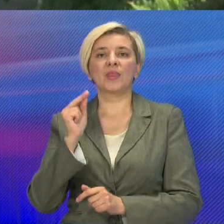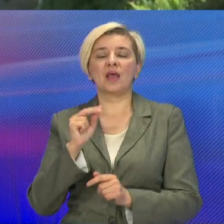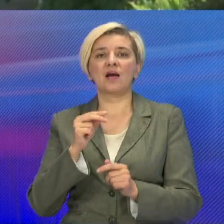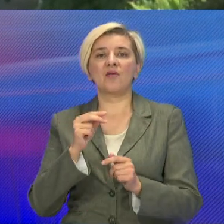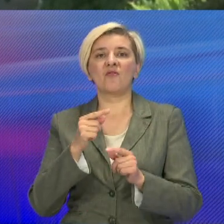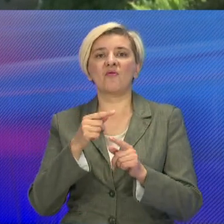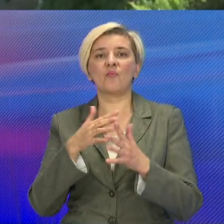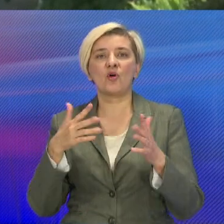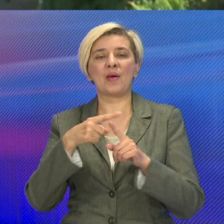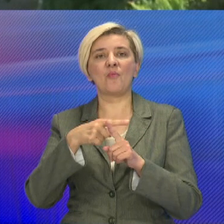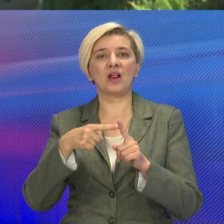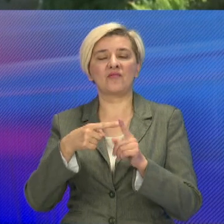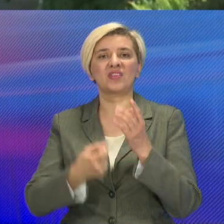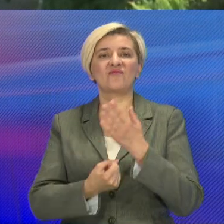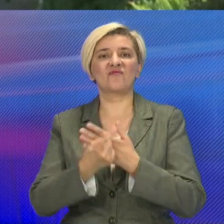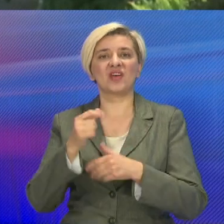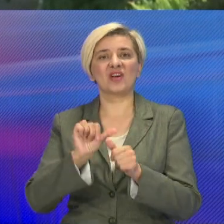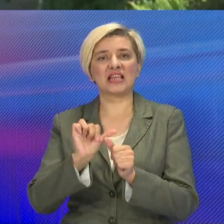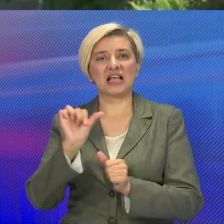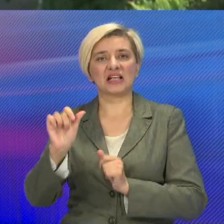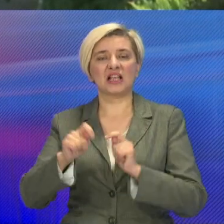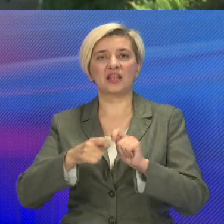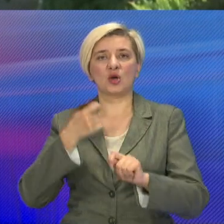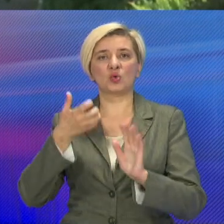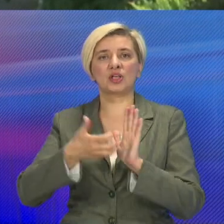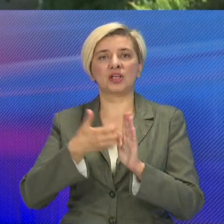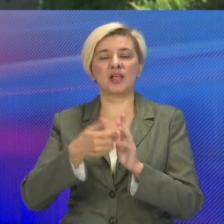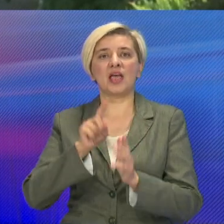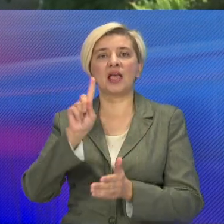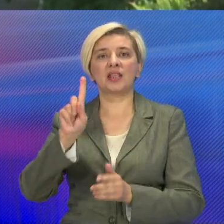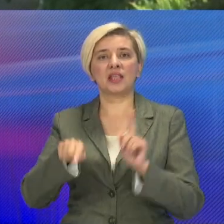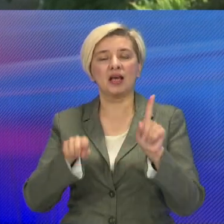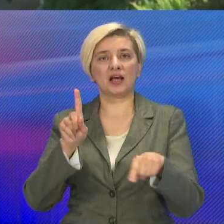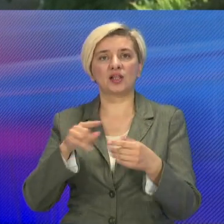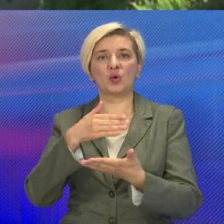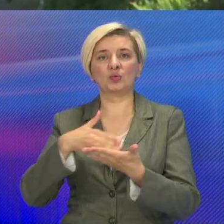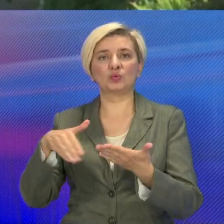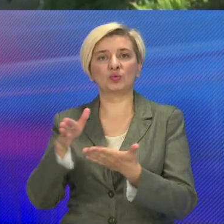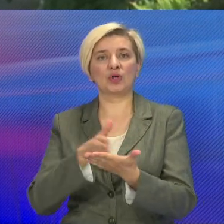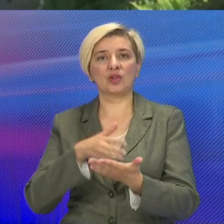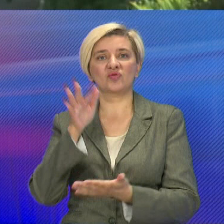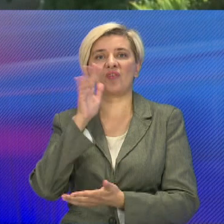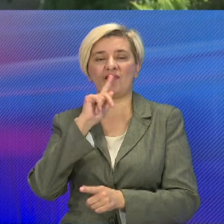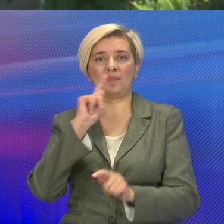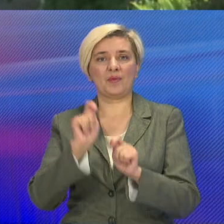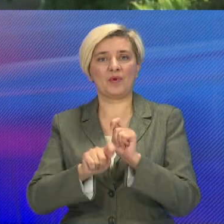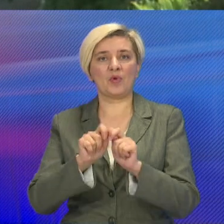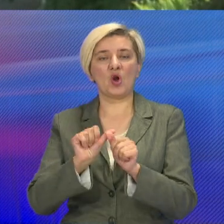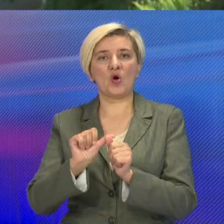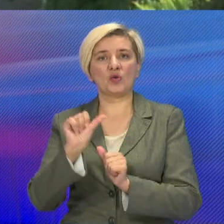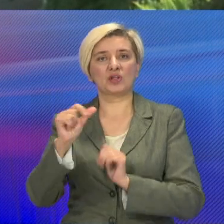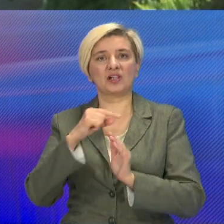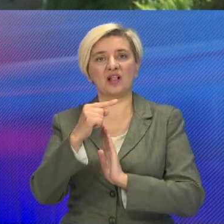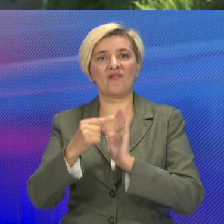выявлены отдельные нарушения и недостатки. Некоторые из них устраняются в ходе прокурорских проверок. Отдельные вопросы взяты